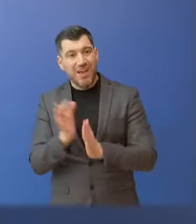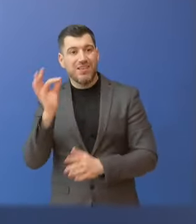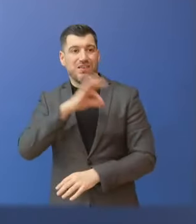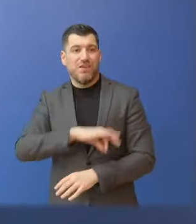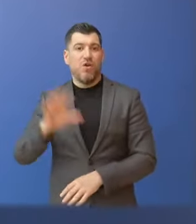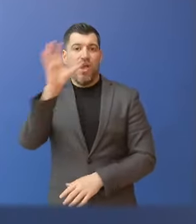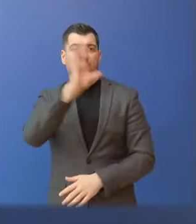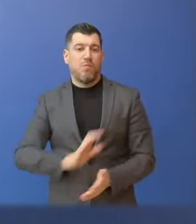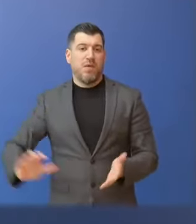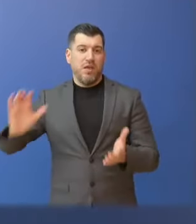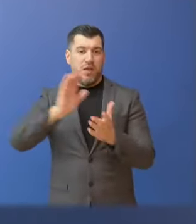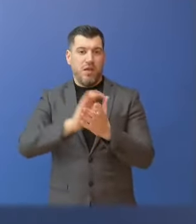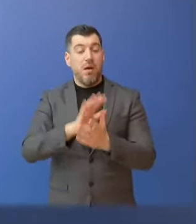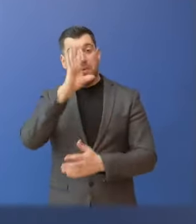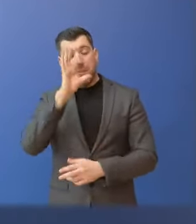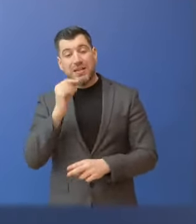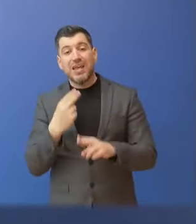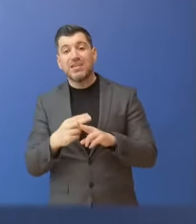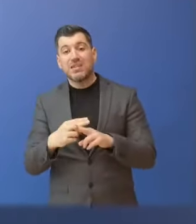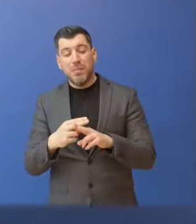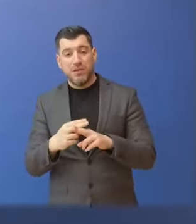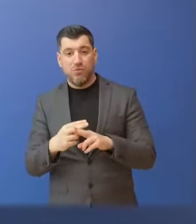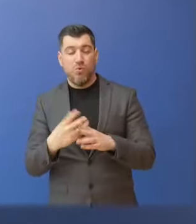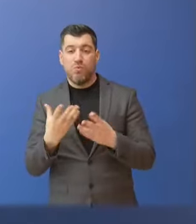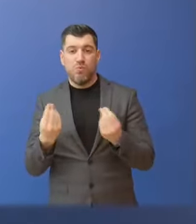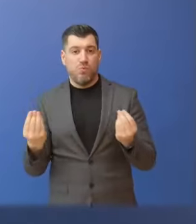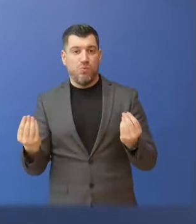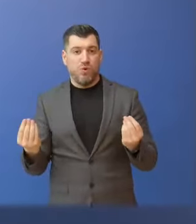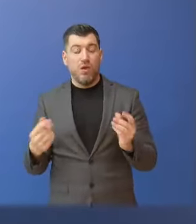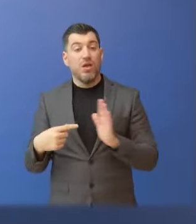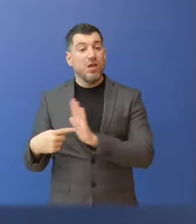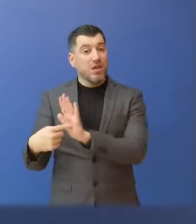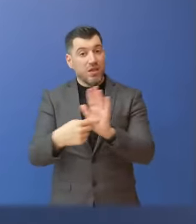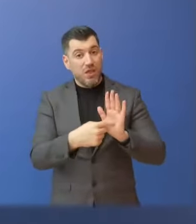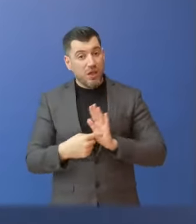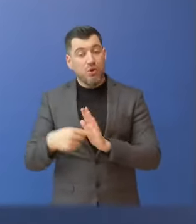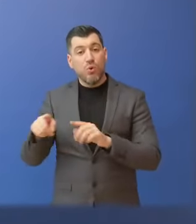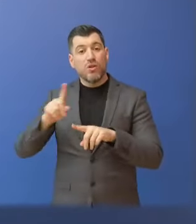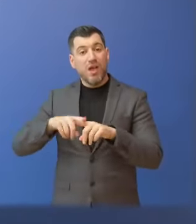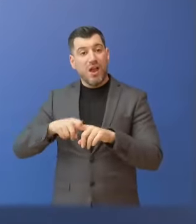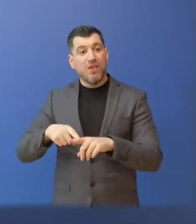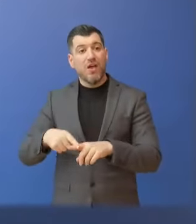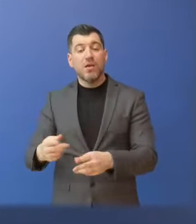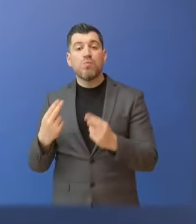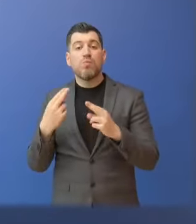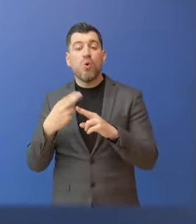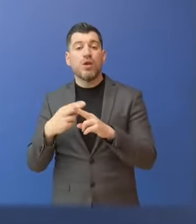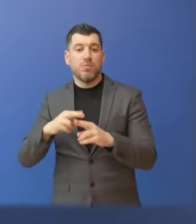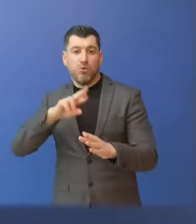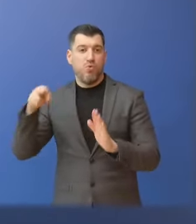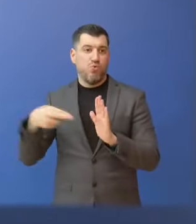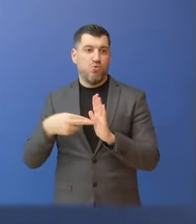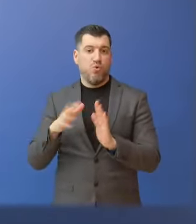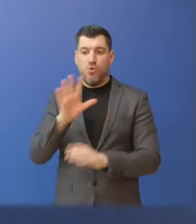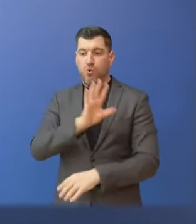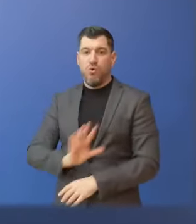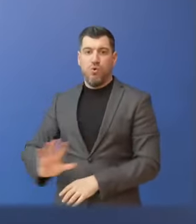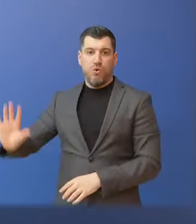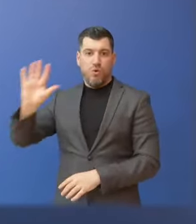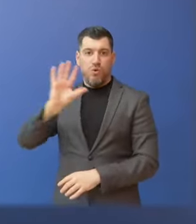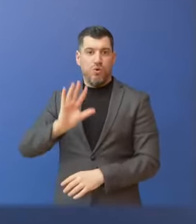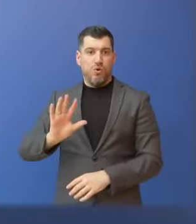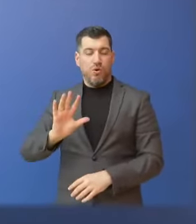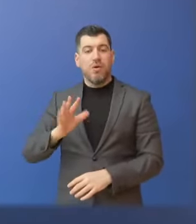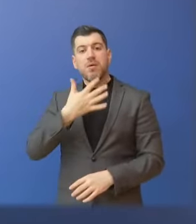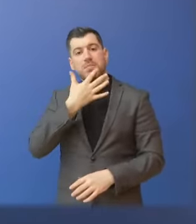ένωσης έχει πάρα πολύ μεγάλη σημασία και αναδεικνύει τον στρατηγικό ρόλο που παίζει η ελλάδα και ως ένας ισότιμος